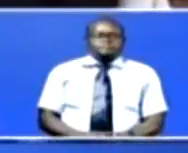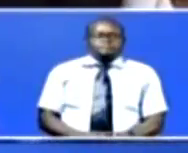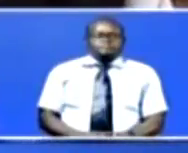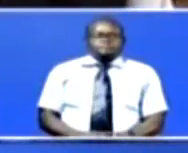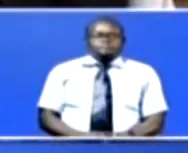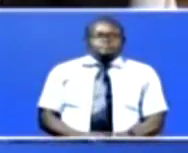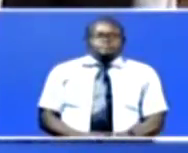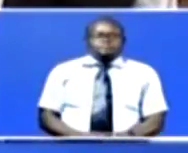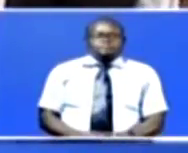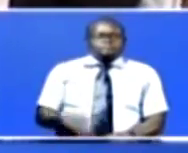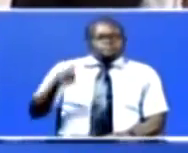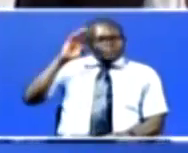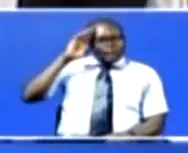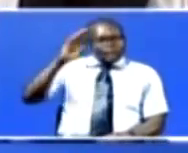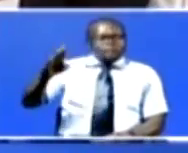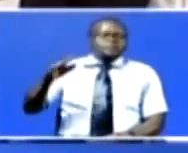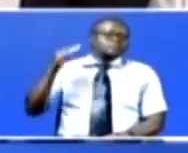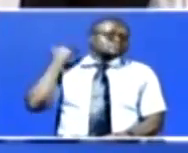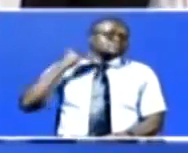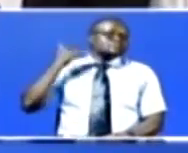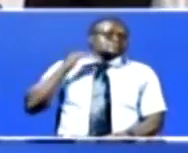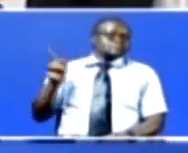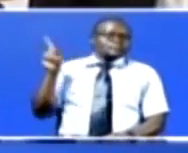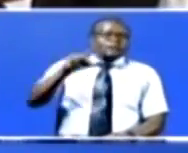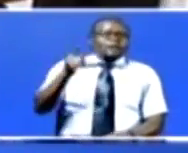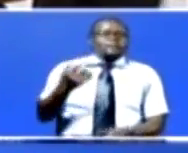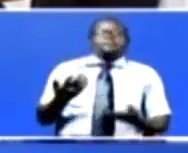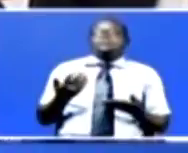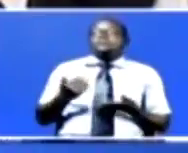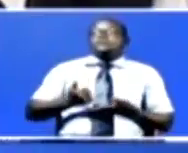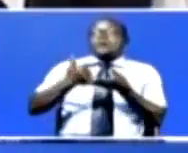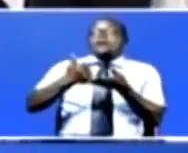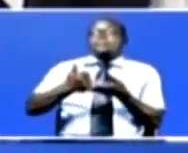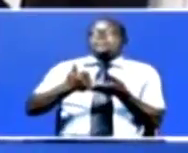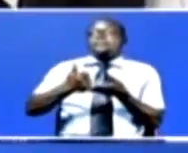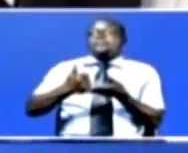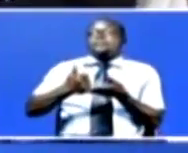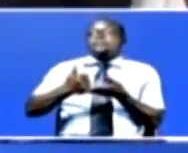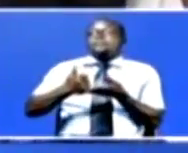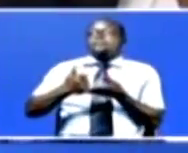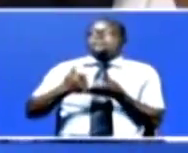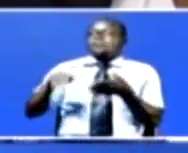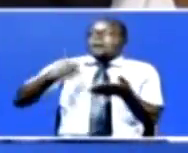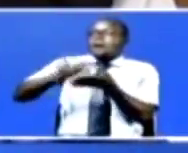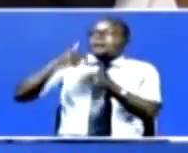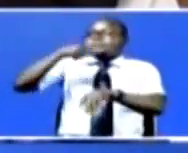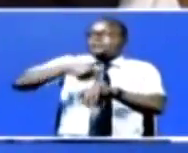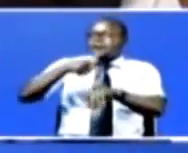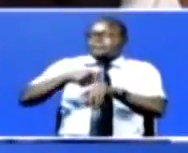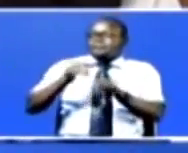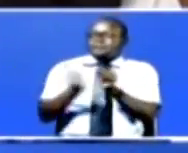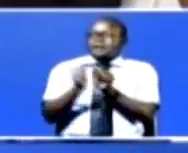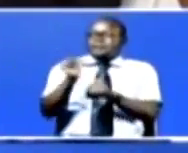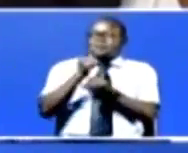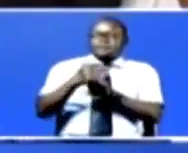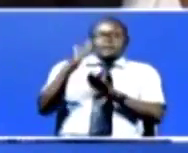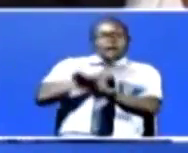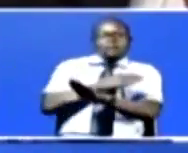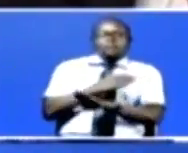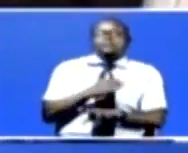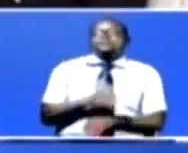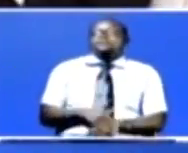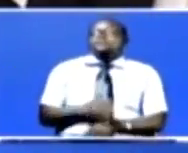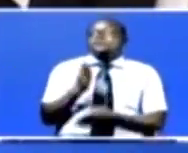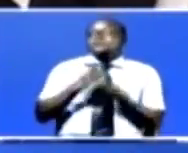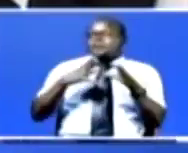Hello, wezi wamekuja kuja nisaidie. Wamekuja wakati mgani? Saa hizi tu, dakika 10 ijaisha, wamekuja nataka pesa na rununu